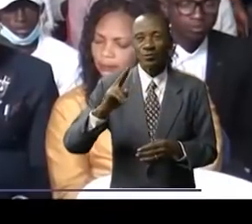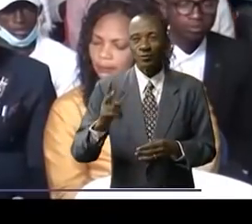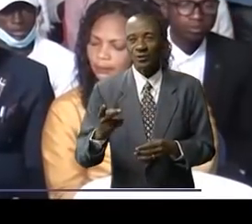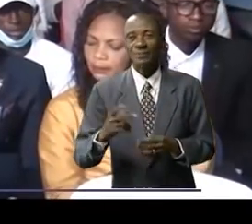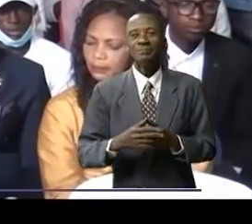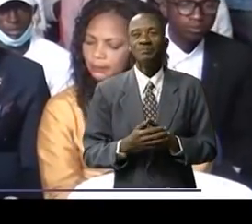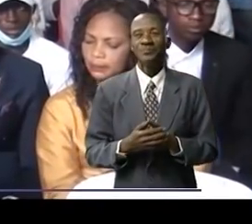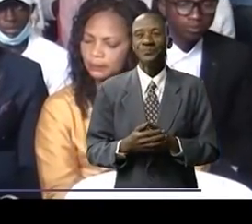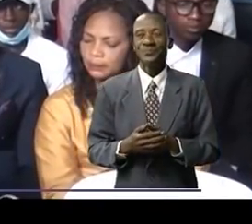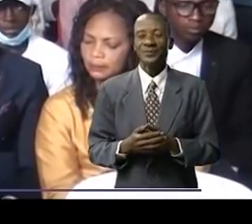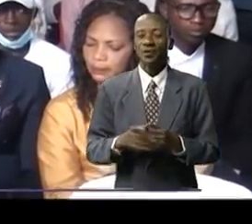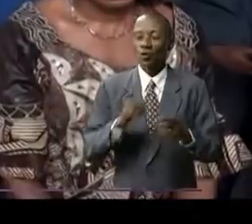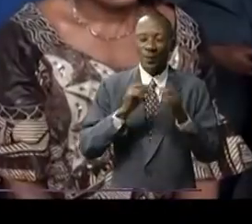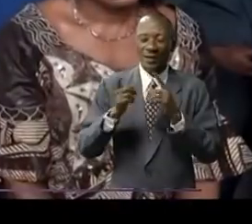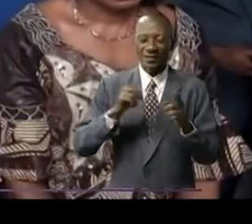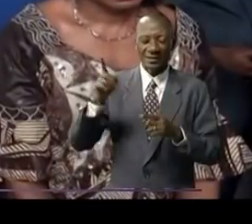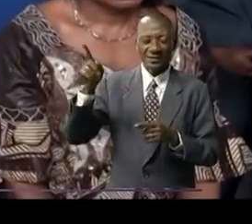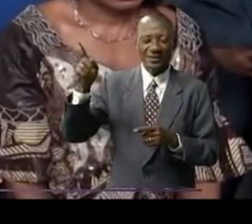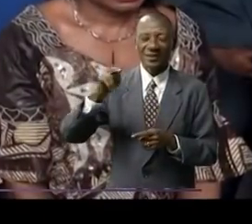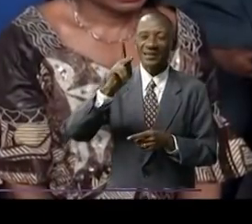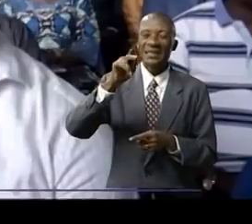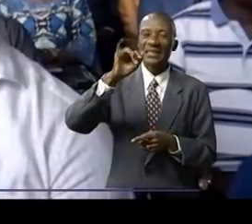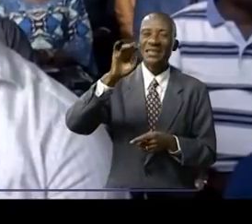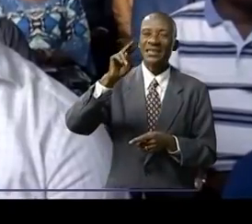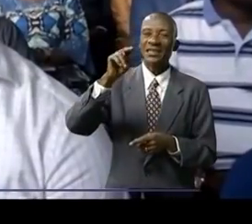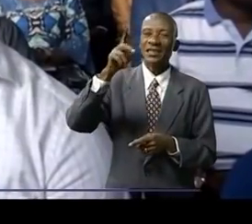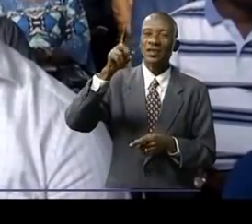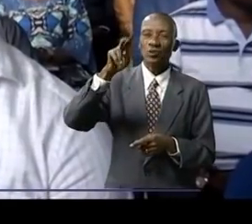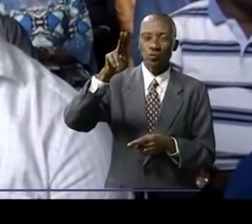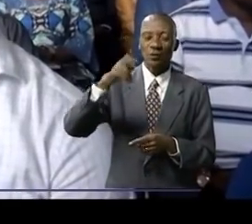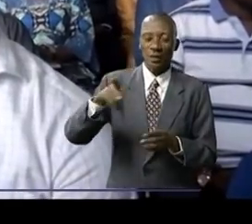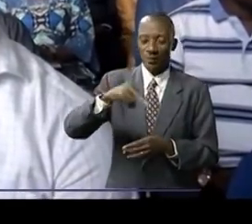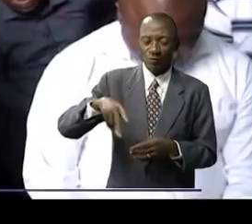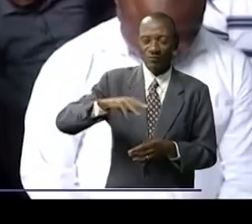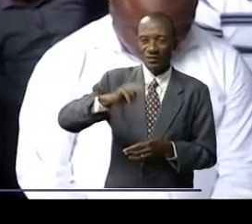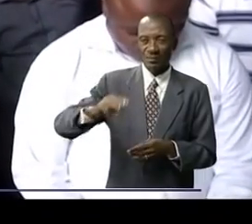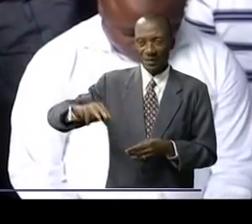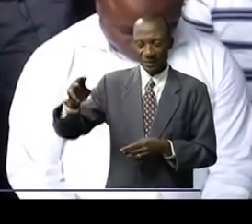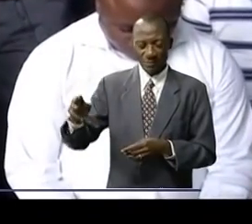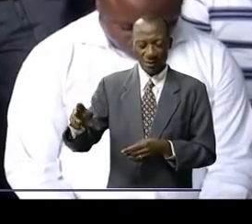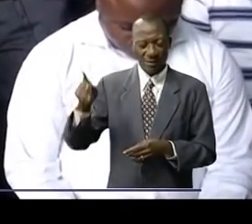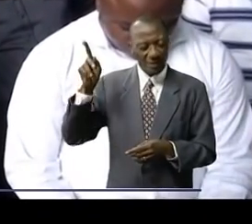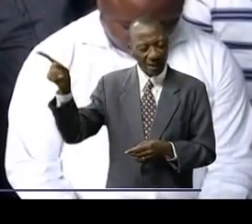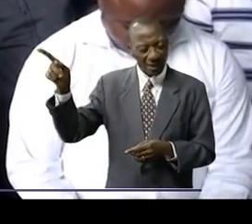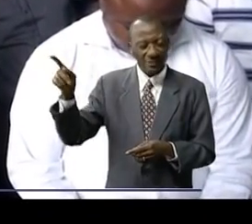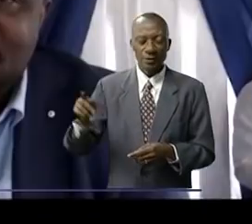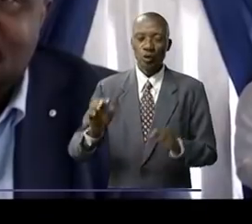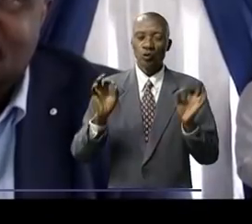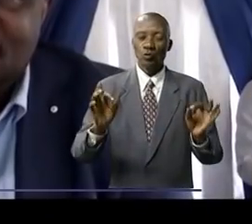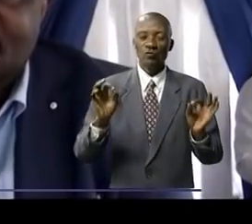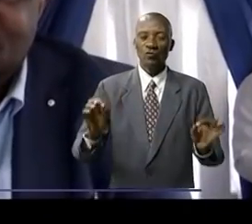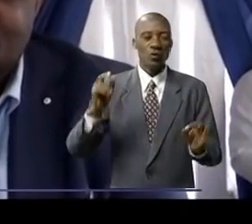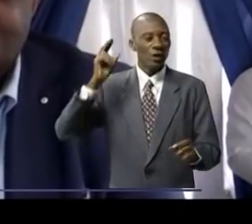La télévision Bitika est l'œuvre de l'honorable député provincial Omana Bitika Pascal, qui caresse le rêve de